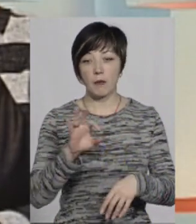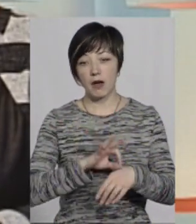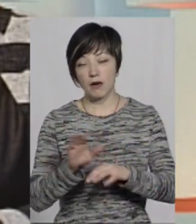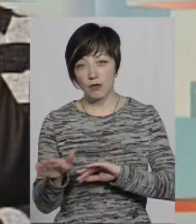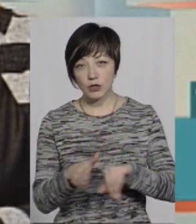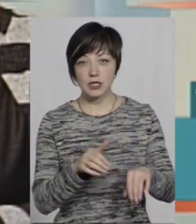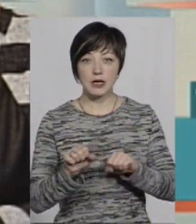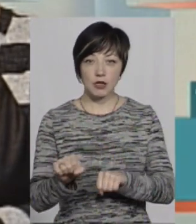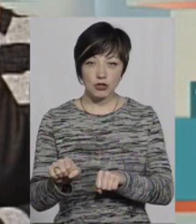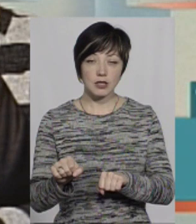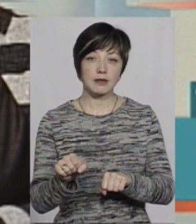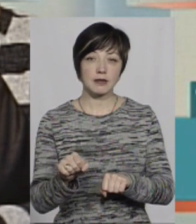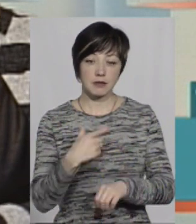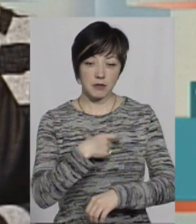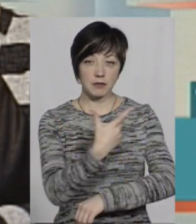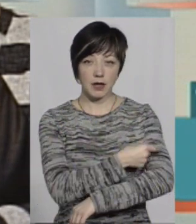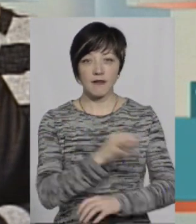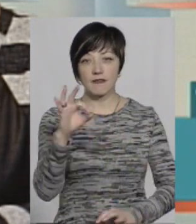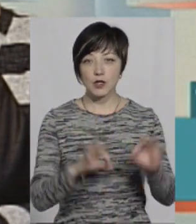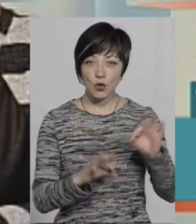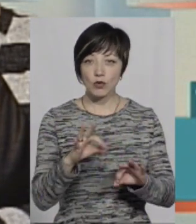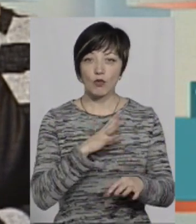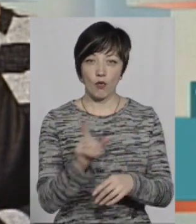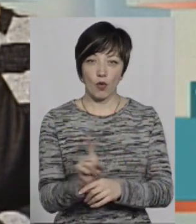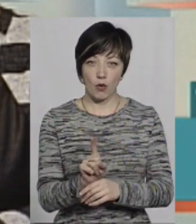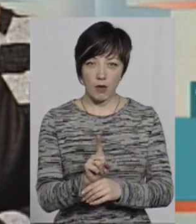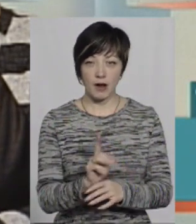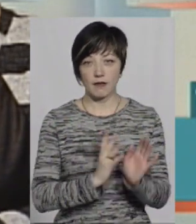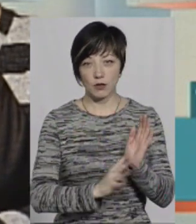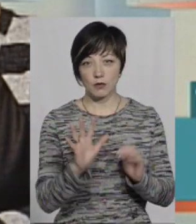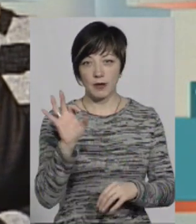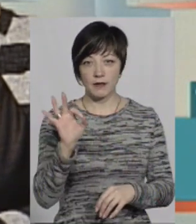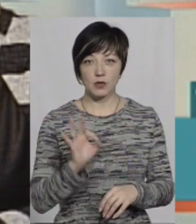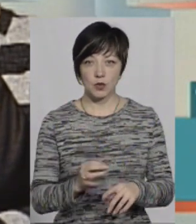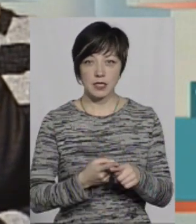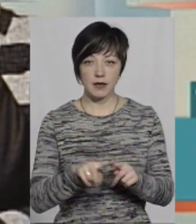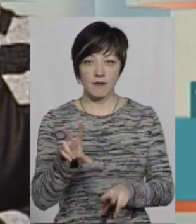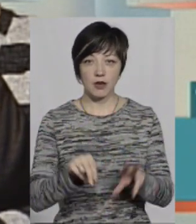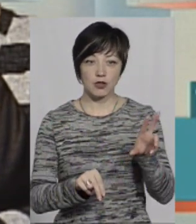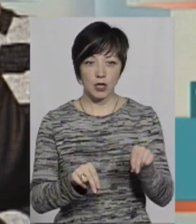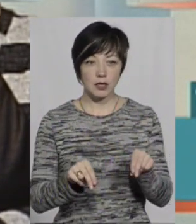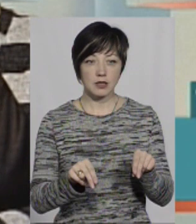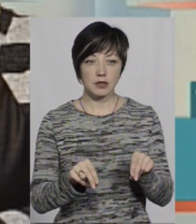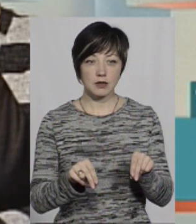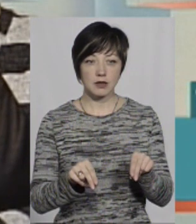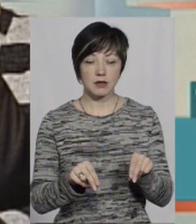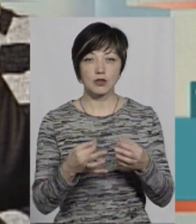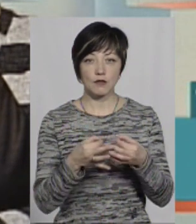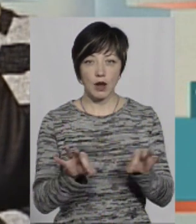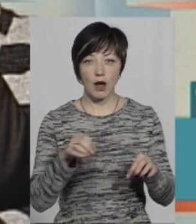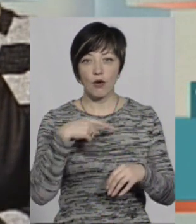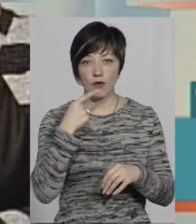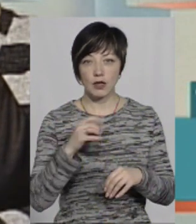перехворівши, частково захищені, відсоток був би нормальний, тобто 95% це рахується такий відсоток, який